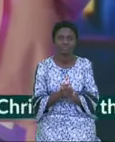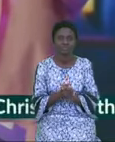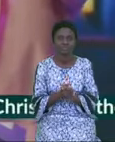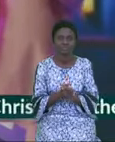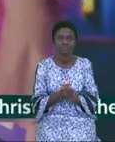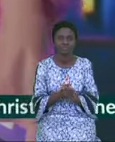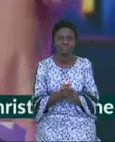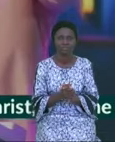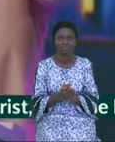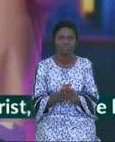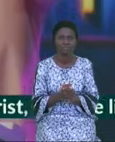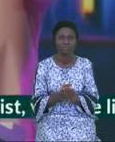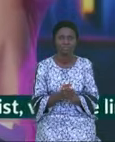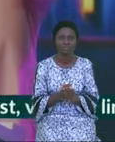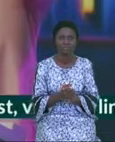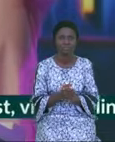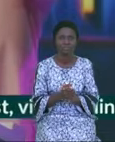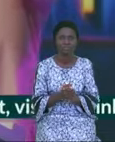j'attends